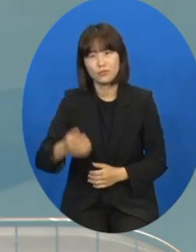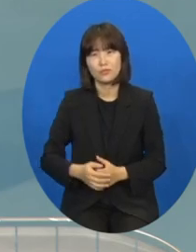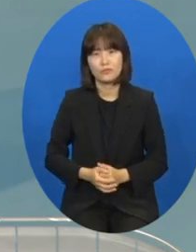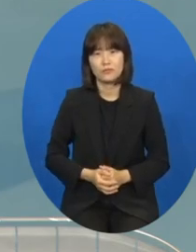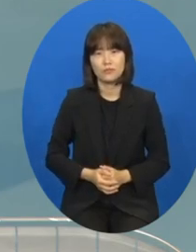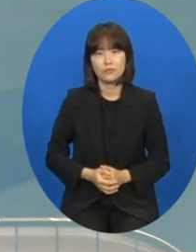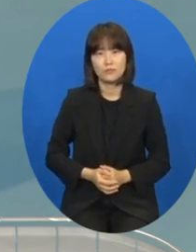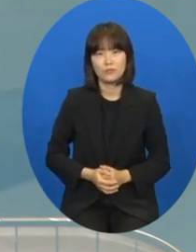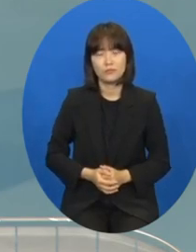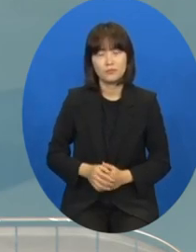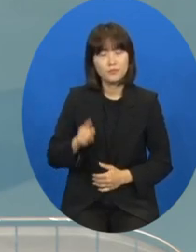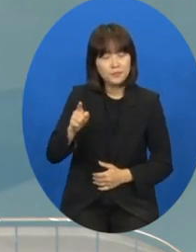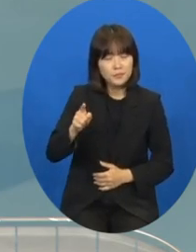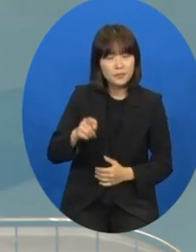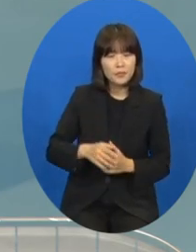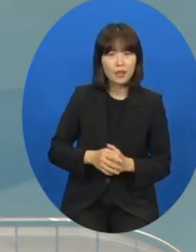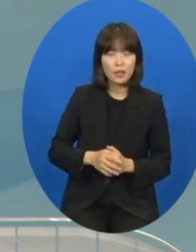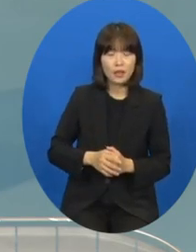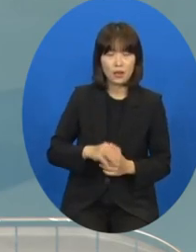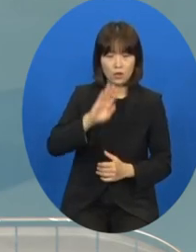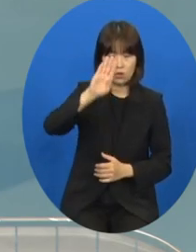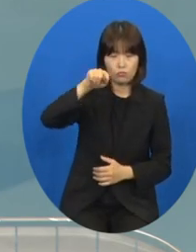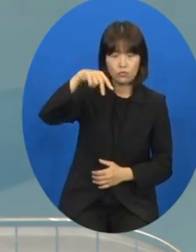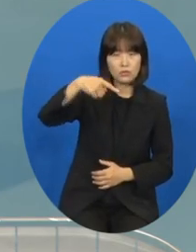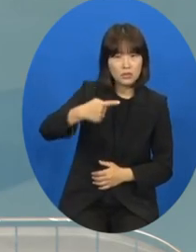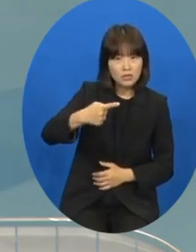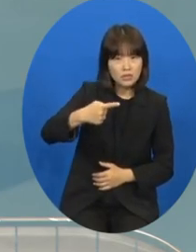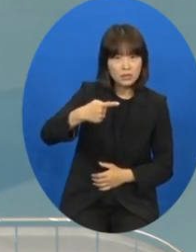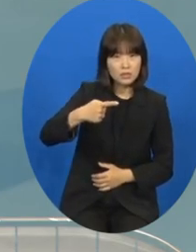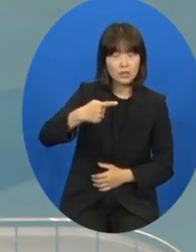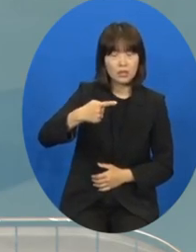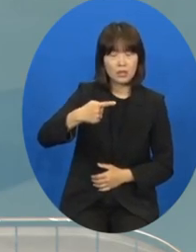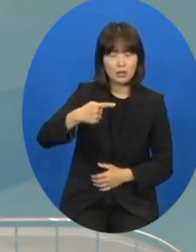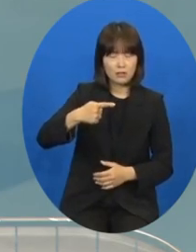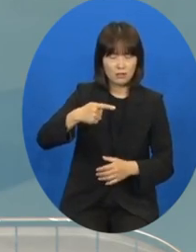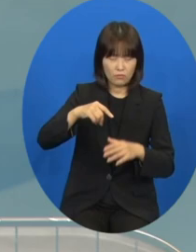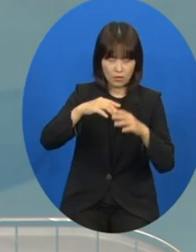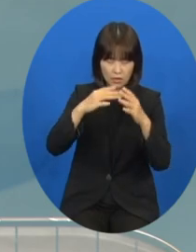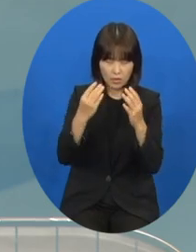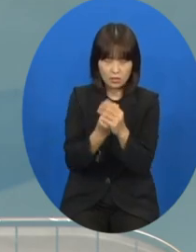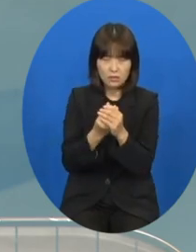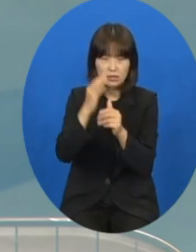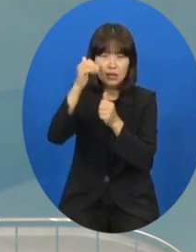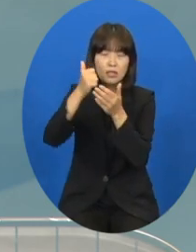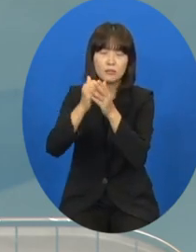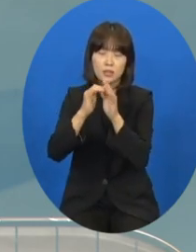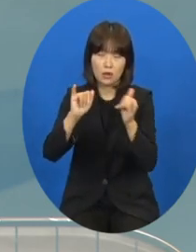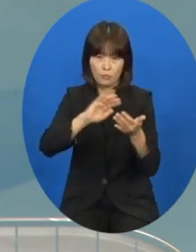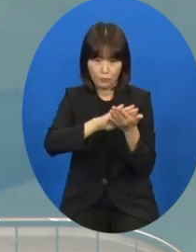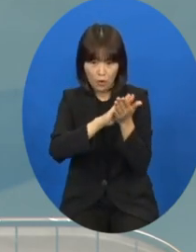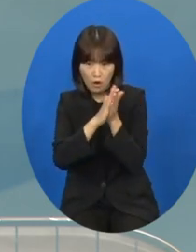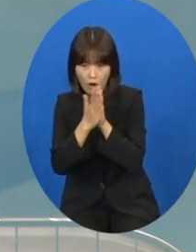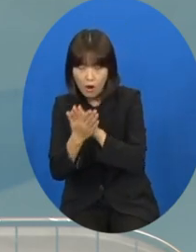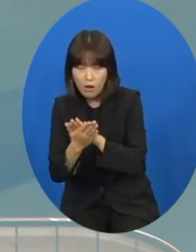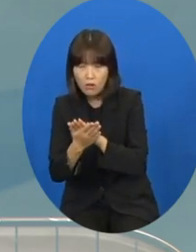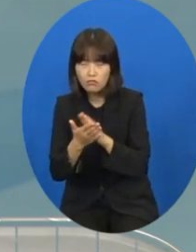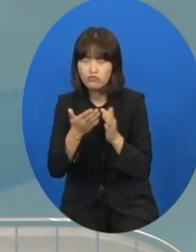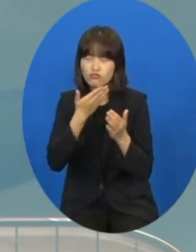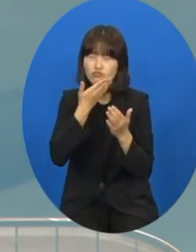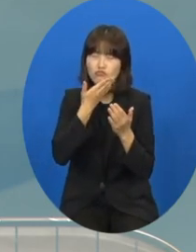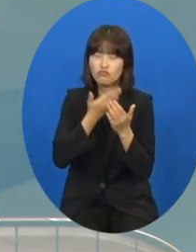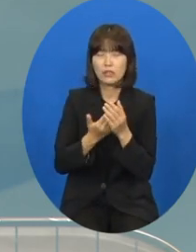이것이 윌리엄 부스가 온전히 하나님의 사람으로 변화되는 굉장히 중요한 사건이